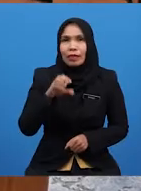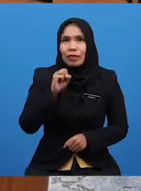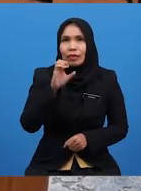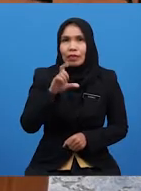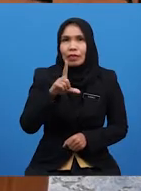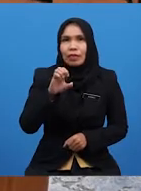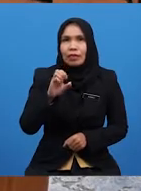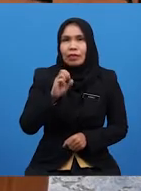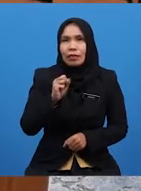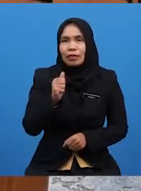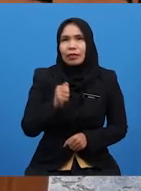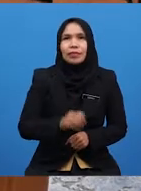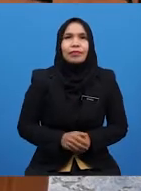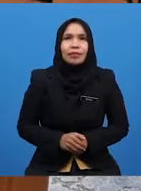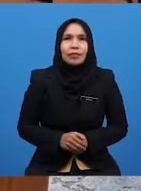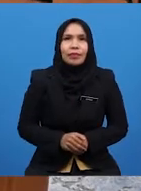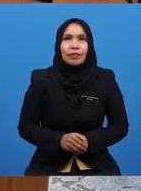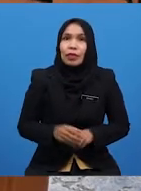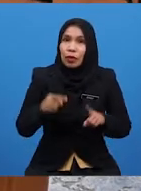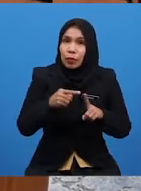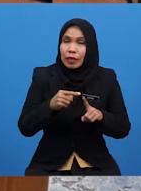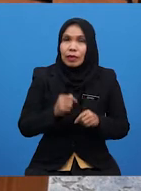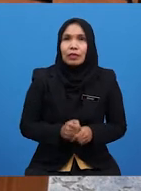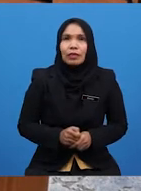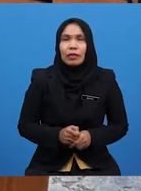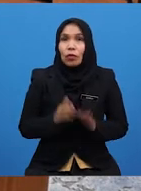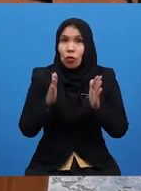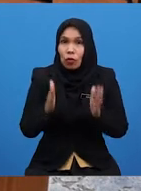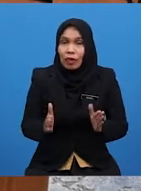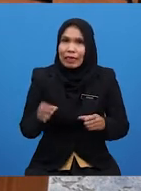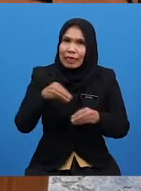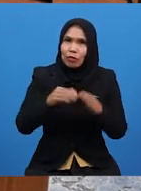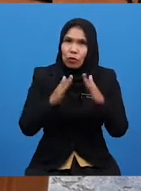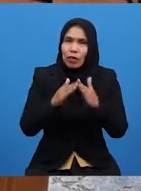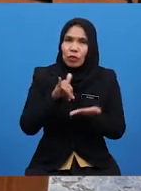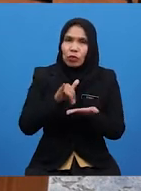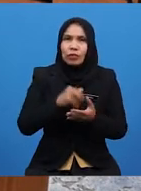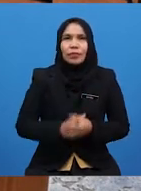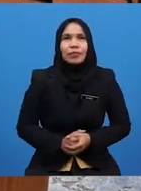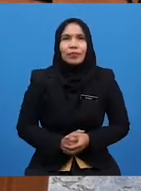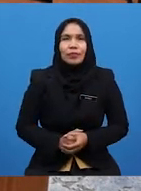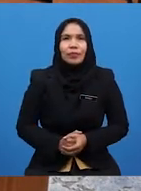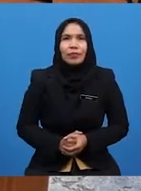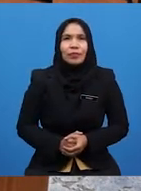hai oke manik terlihat prinsip mereka bentuk hiasan dalaman tersebut